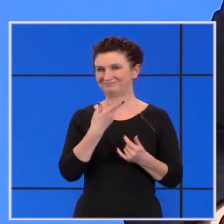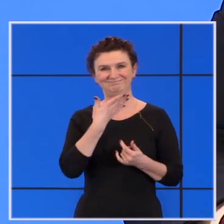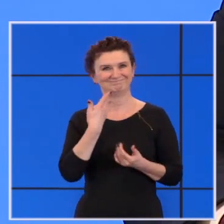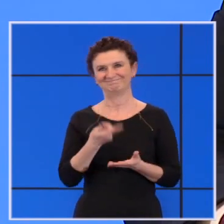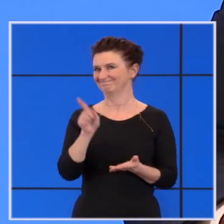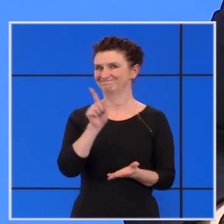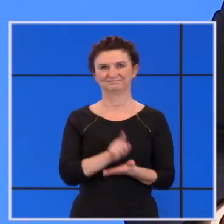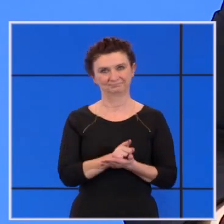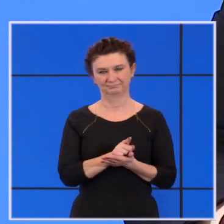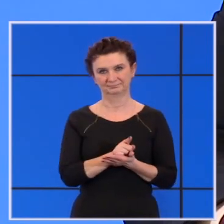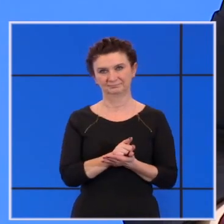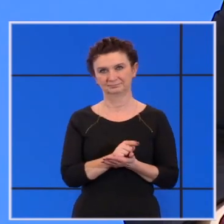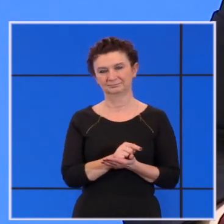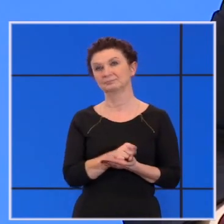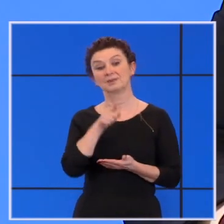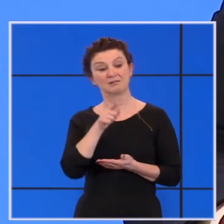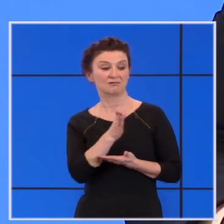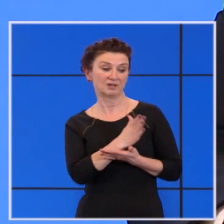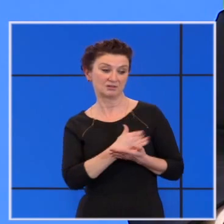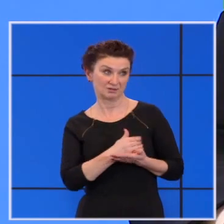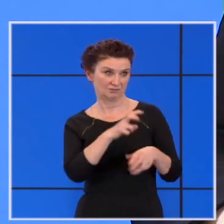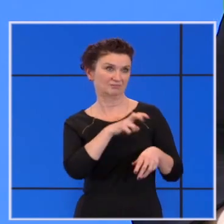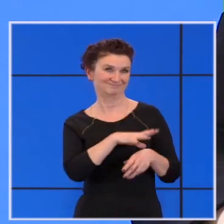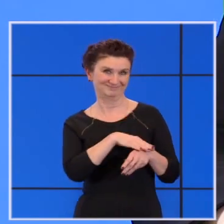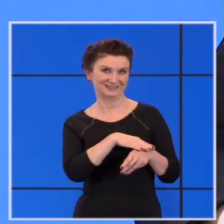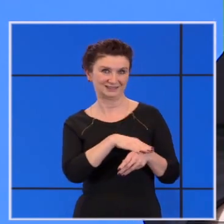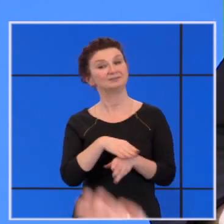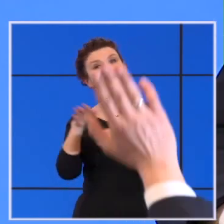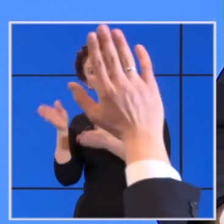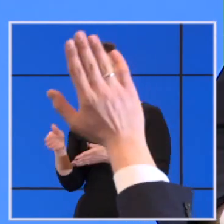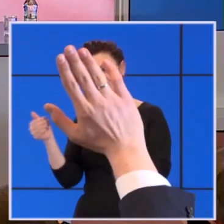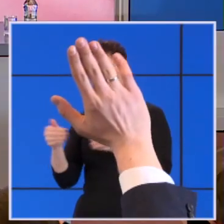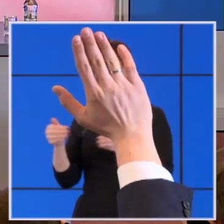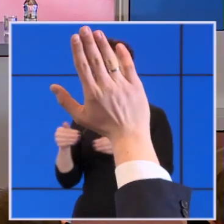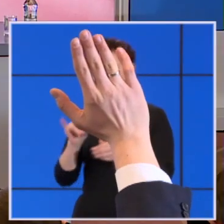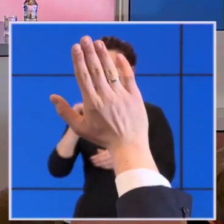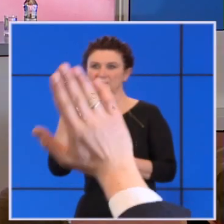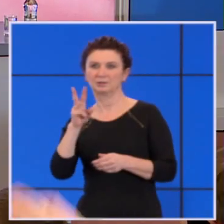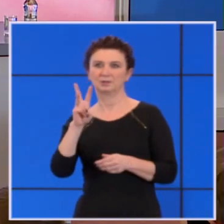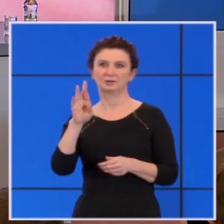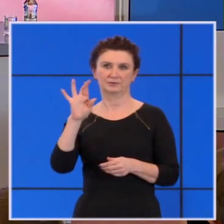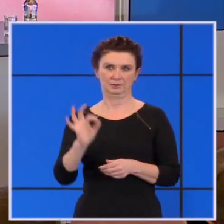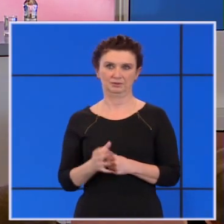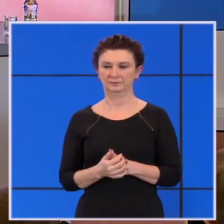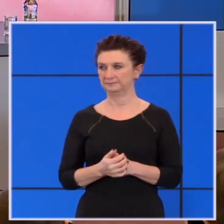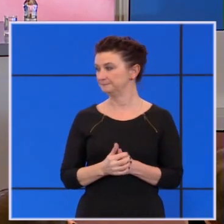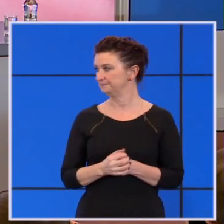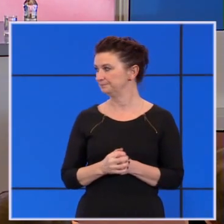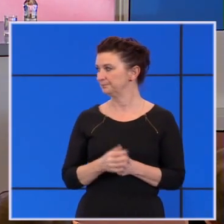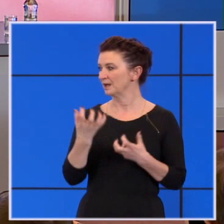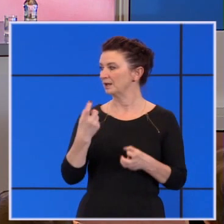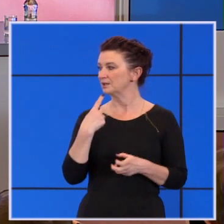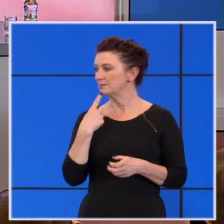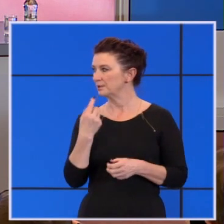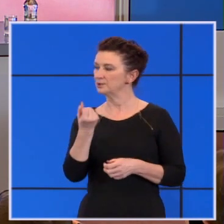przynosi efektów ta część medycyny, dopiero sięgamy po in vitro. Jeszcze pan minister chciał zdać. Chciałem dodać kilka słów do tej